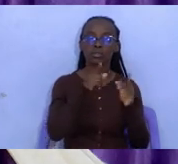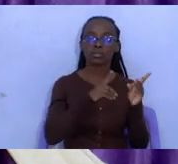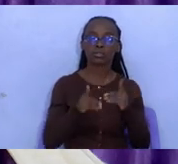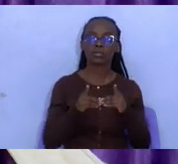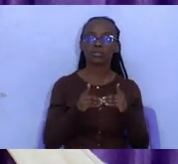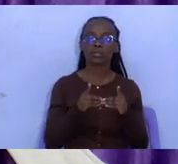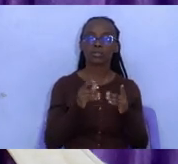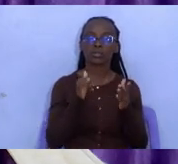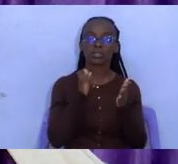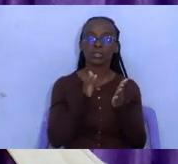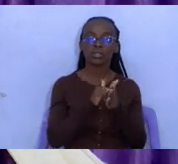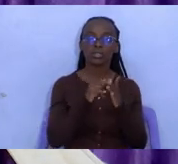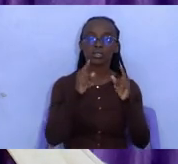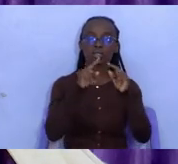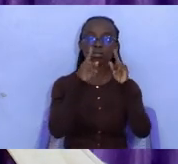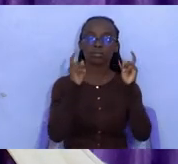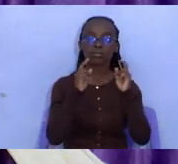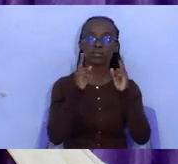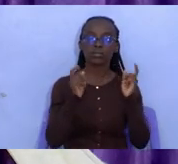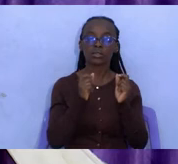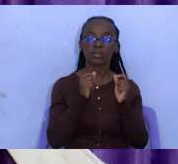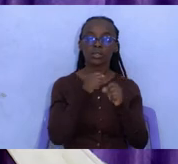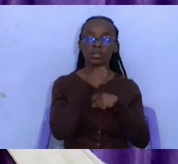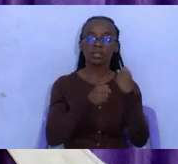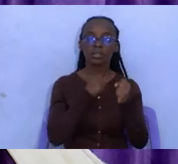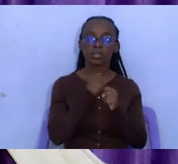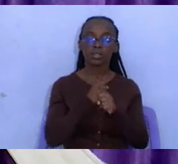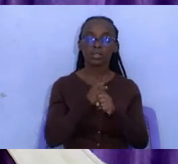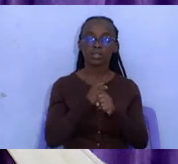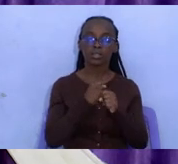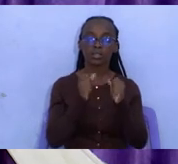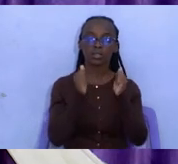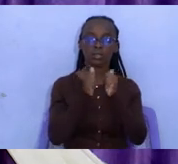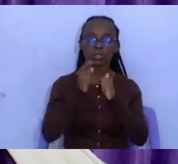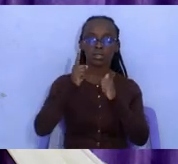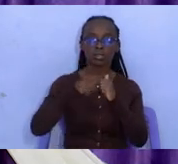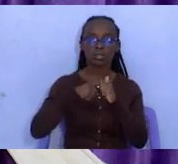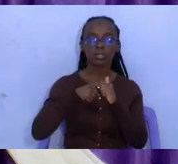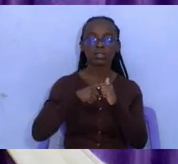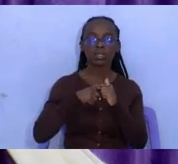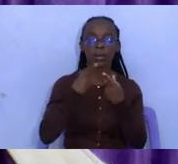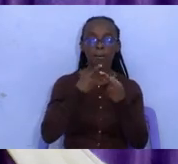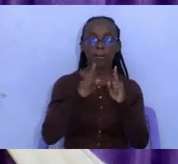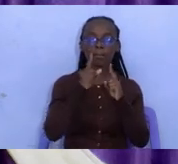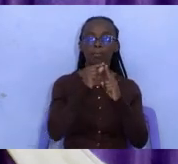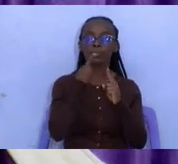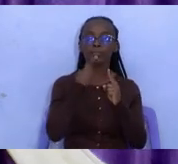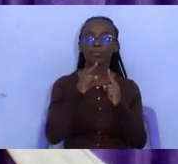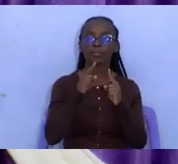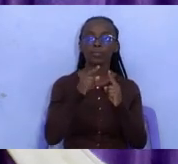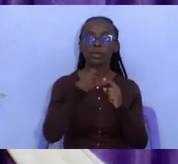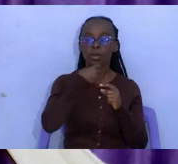Hiyo ni swali usinijibu, itafakari. 16 years, kumbuka mahali ulikuwa. Lakini maandiko nasema wazee na watu wakasema